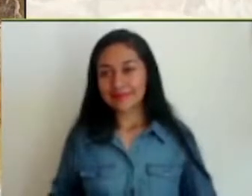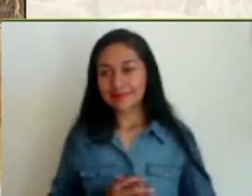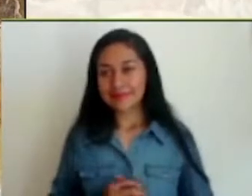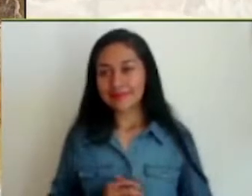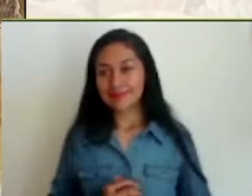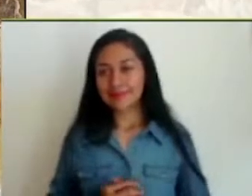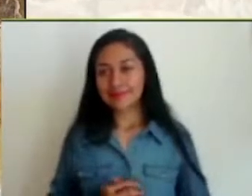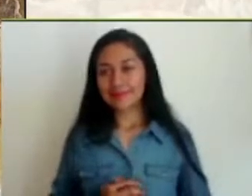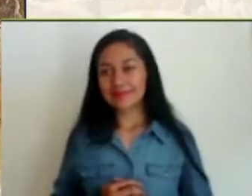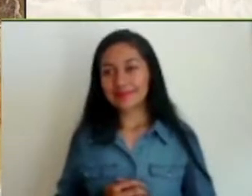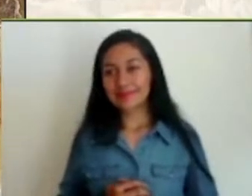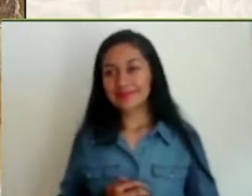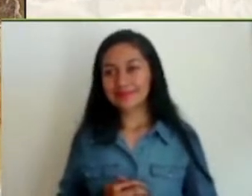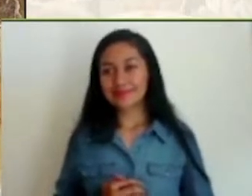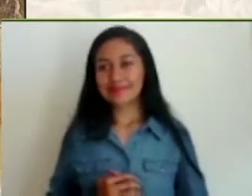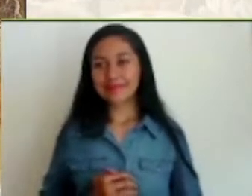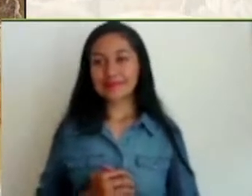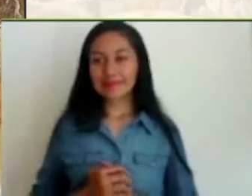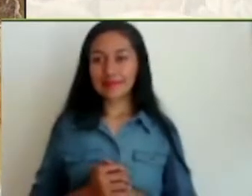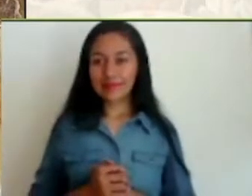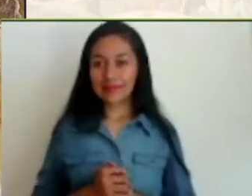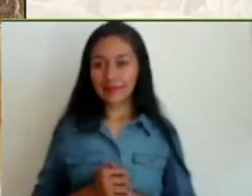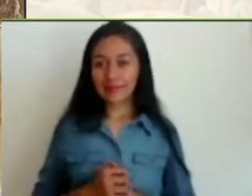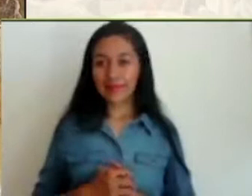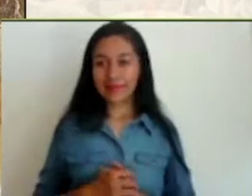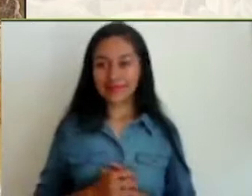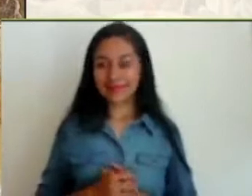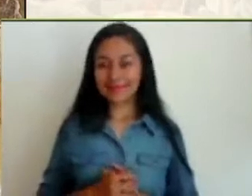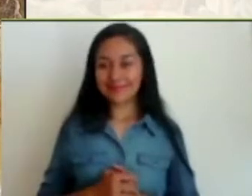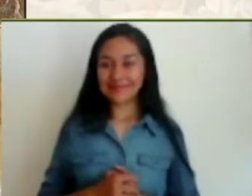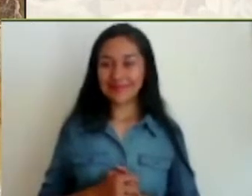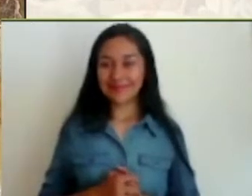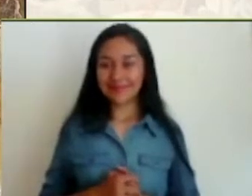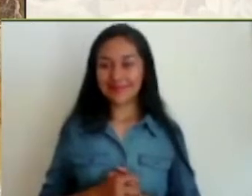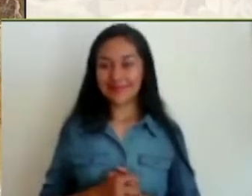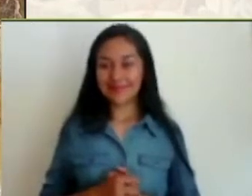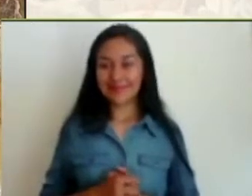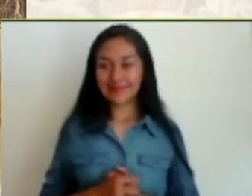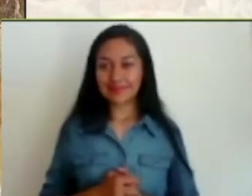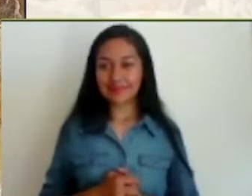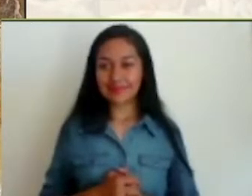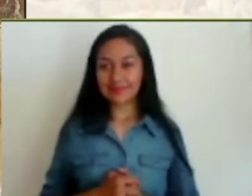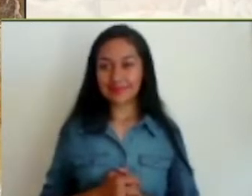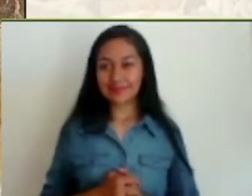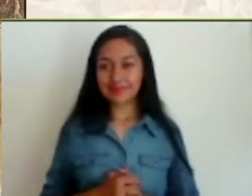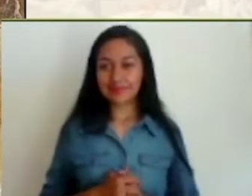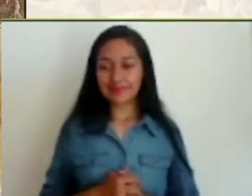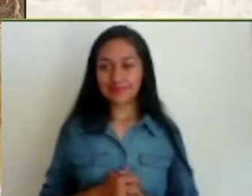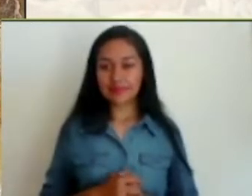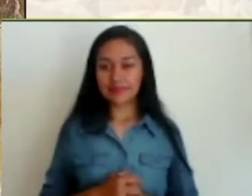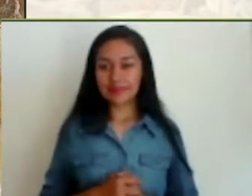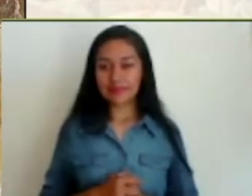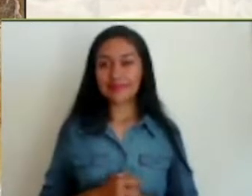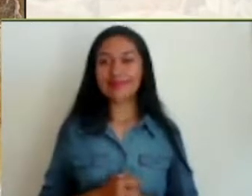Batava, la Francia e l'Inghilterra per l'egemonia sui mercati nord-europei e con Austria e Spagna su quelli